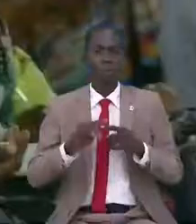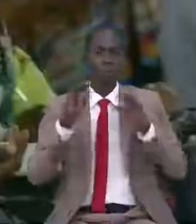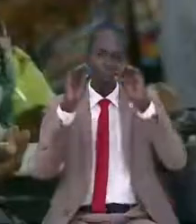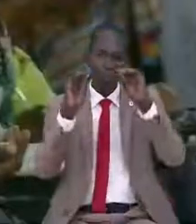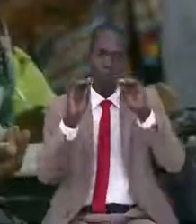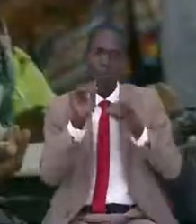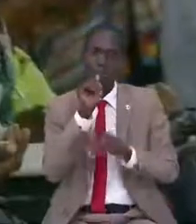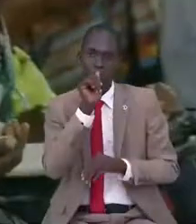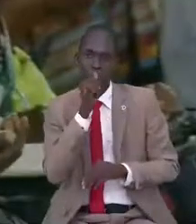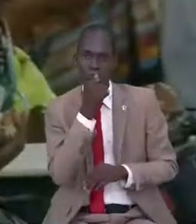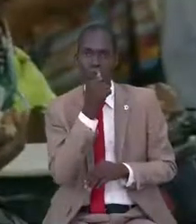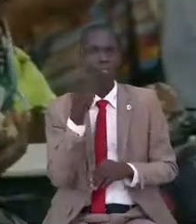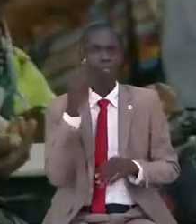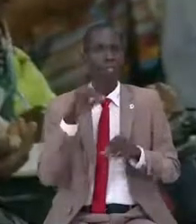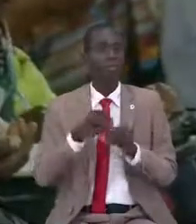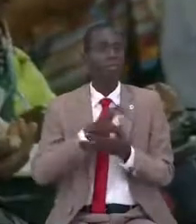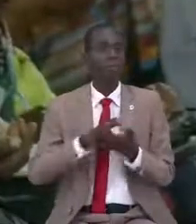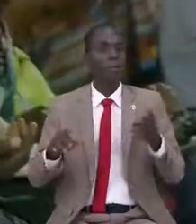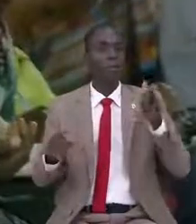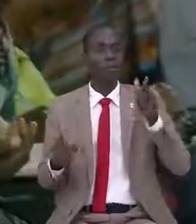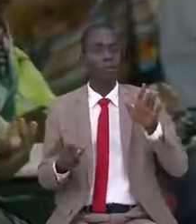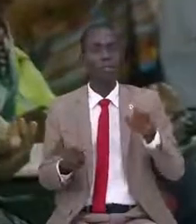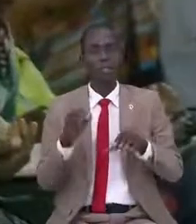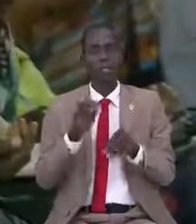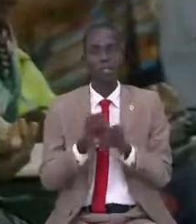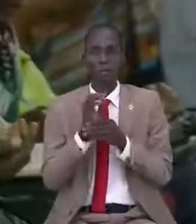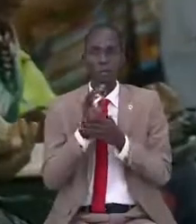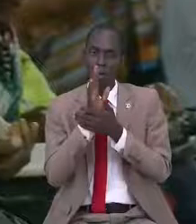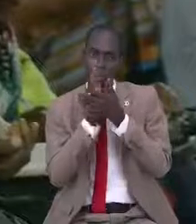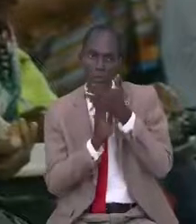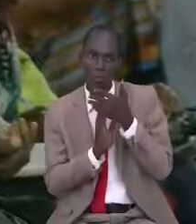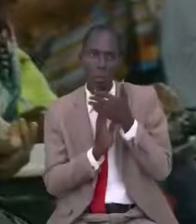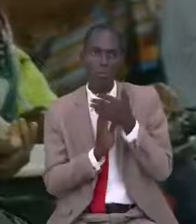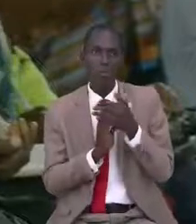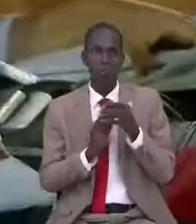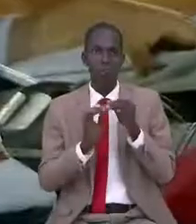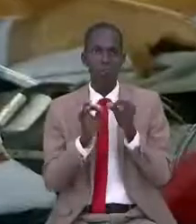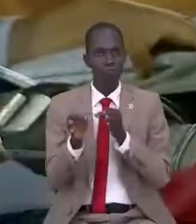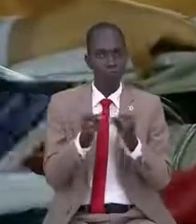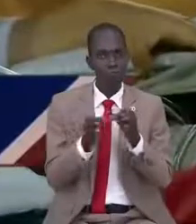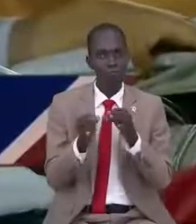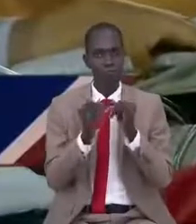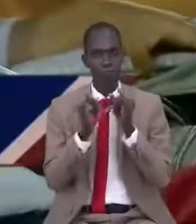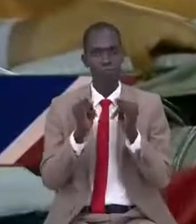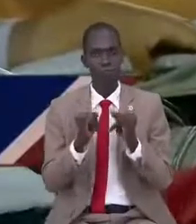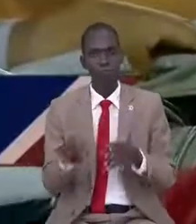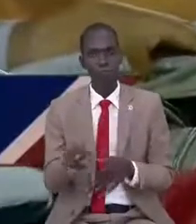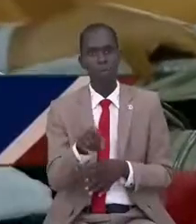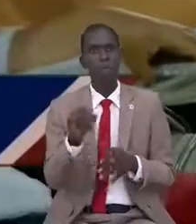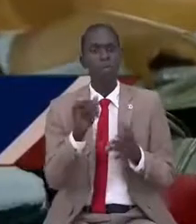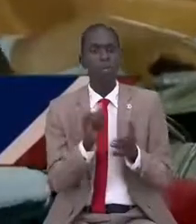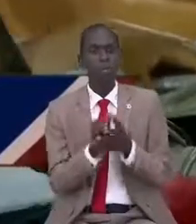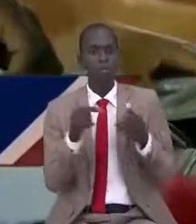enseigner, jouer de patience. 25. Il doit redresser avec douceur les